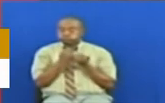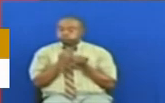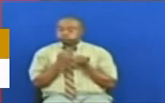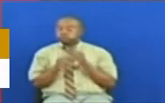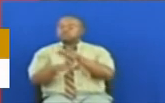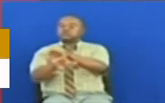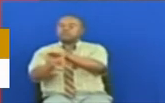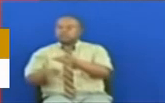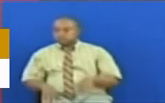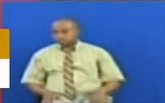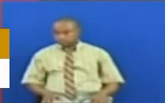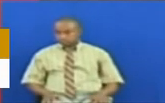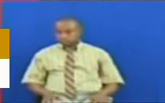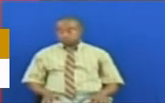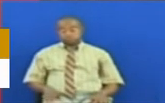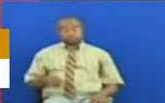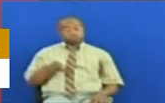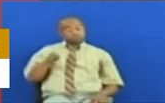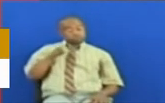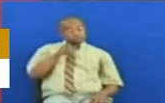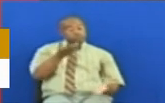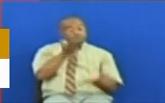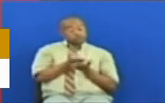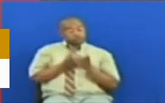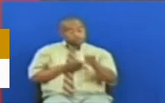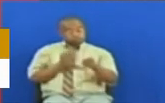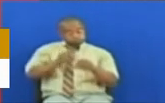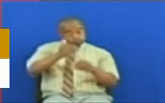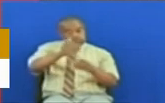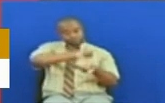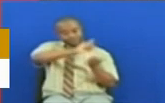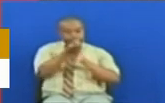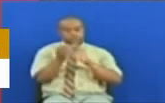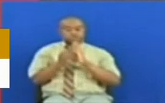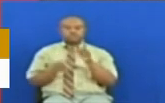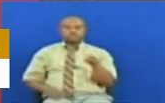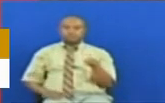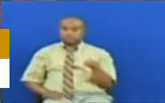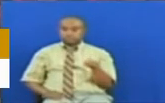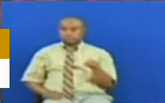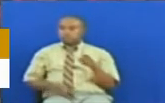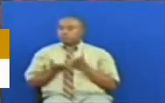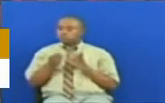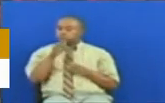Na sheria hii, mswada huu ambao unakwenda kuwa sheria utajibu hilo, kwa sababu unaondoa vile vikwazo vidogo